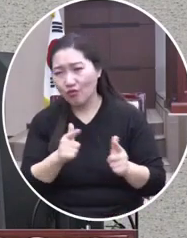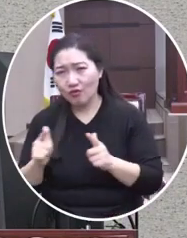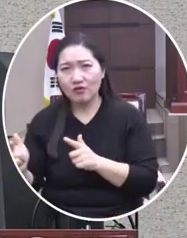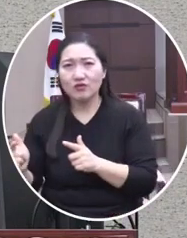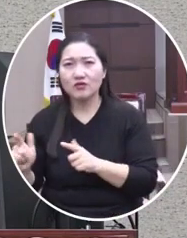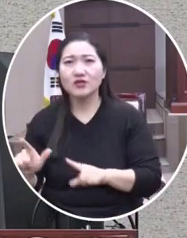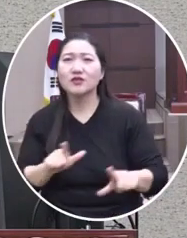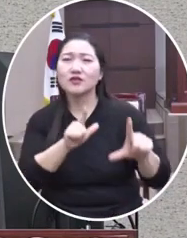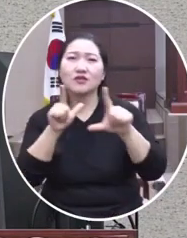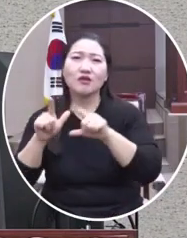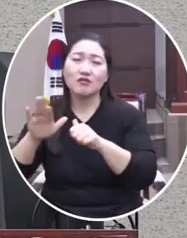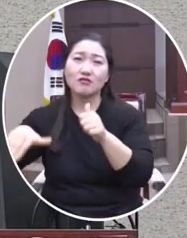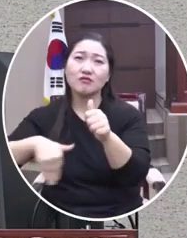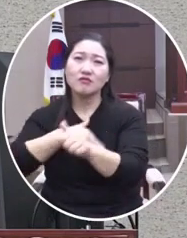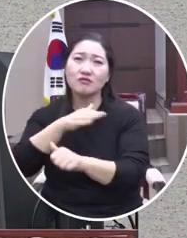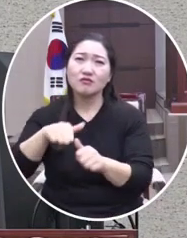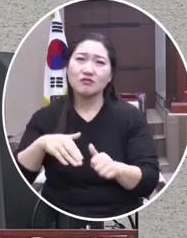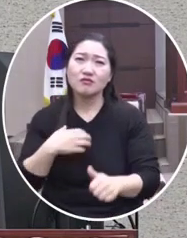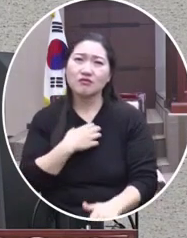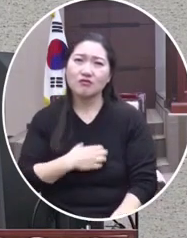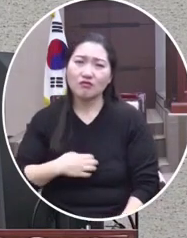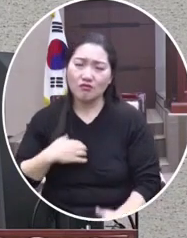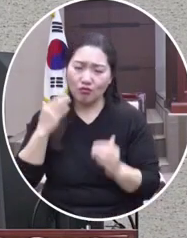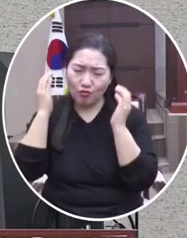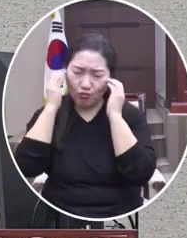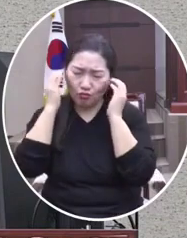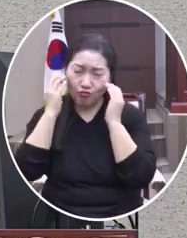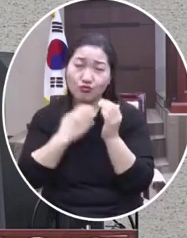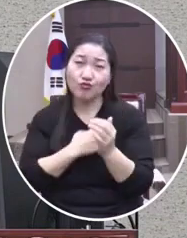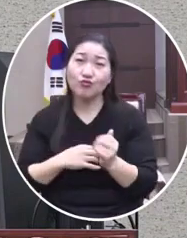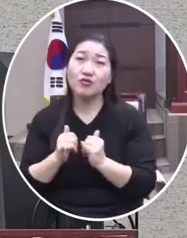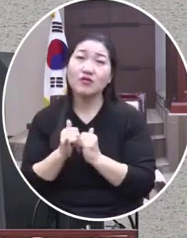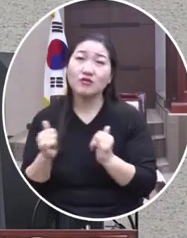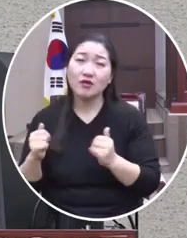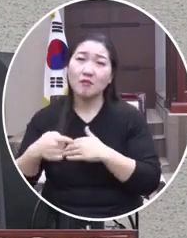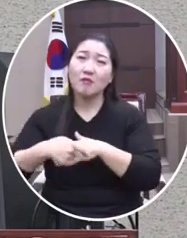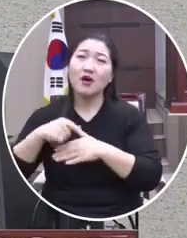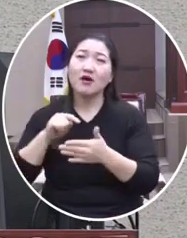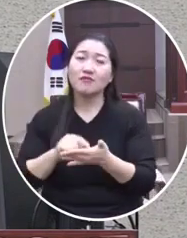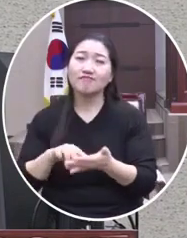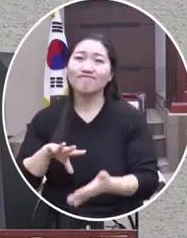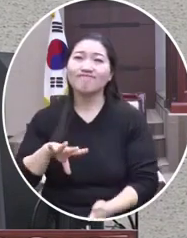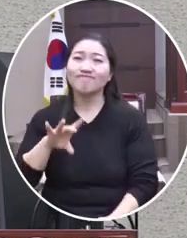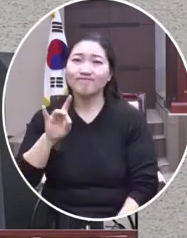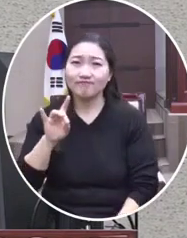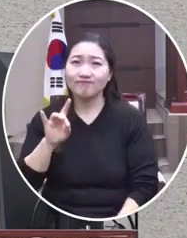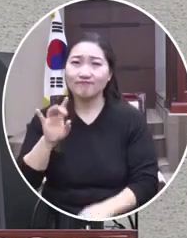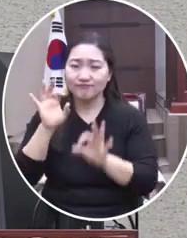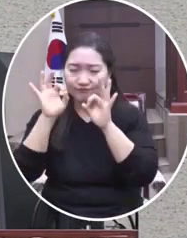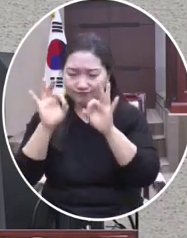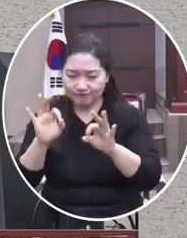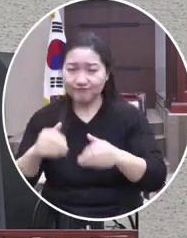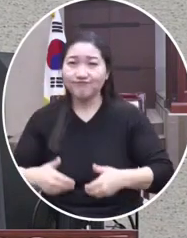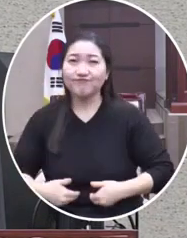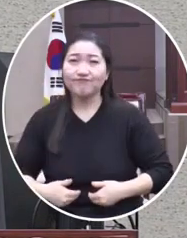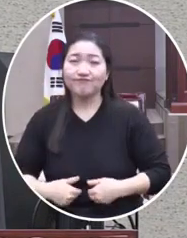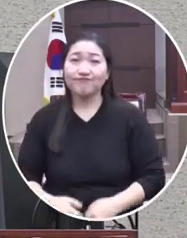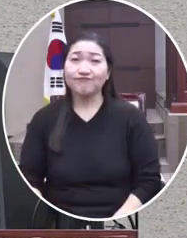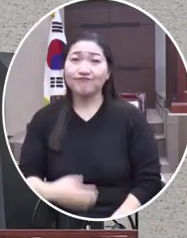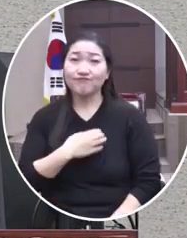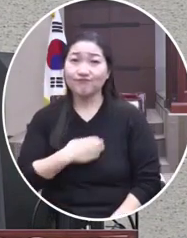생활 현장에서 고통받는 국민들의 마음을 먼저 살으면 합니다